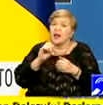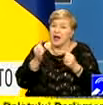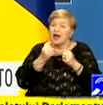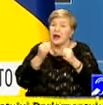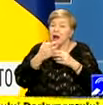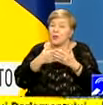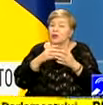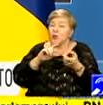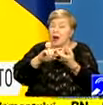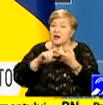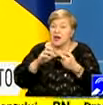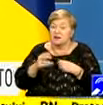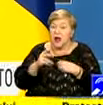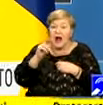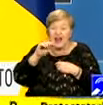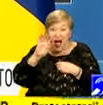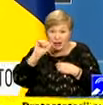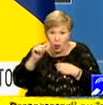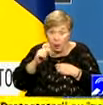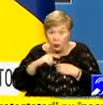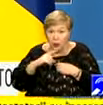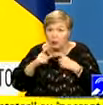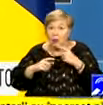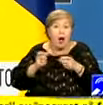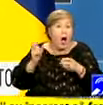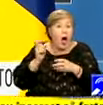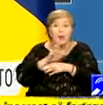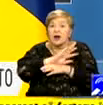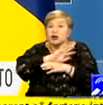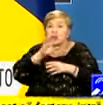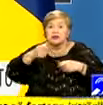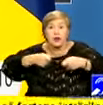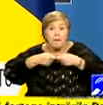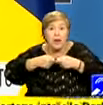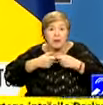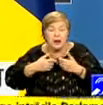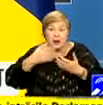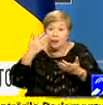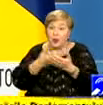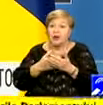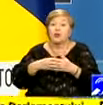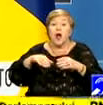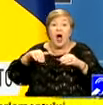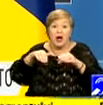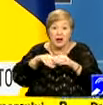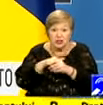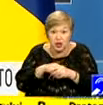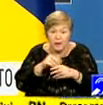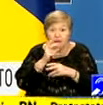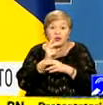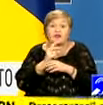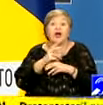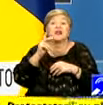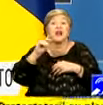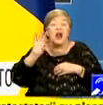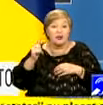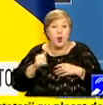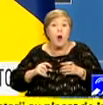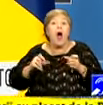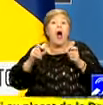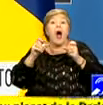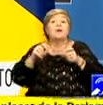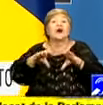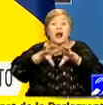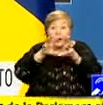sine înțeles că NATO își va apăra toți membrii, deoarece angajamentul nostru de apărare colectivă